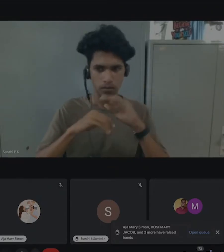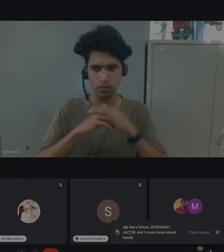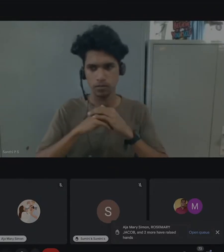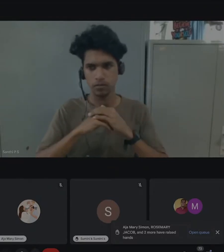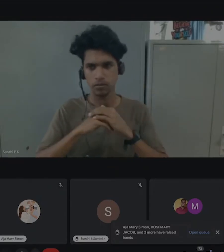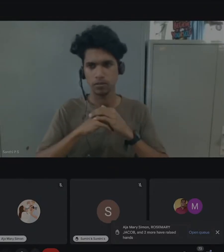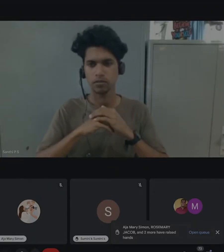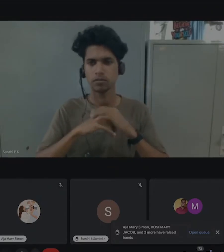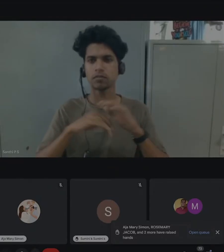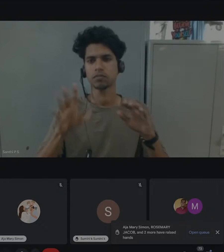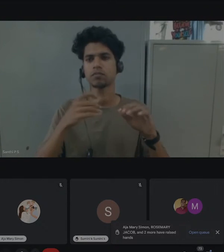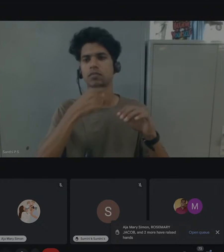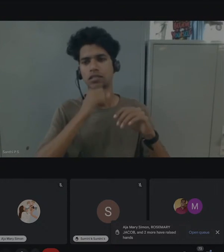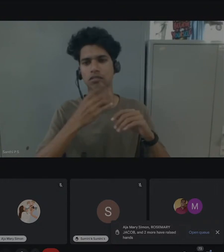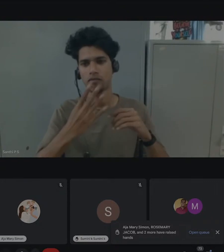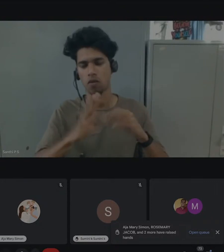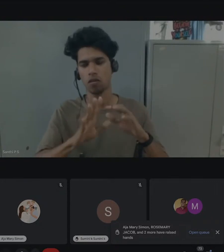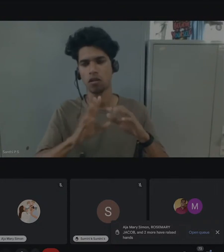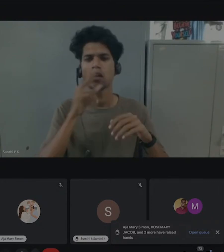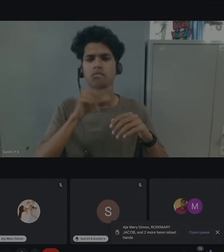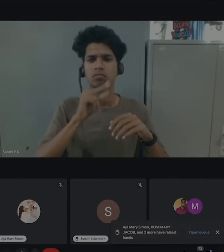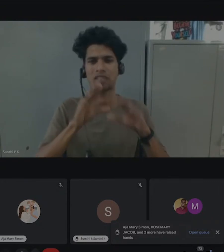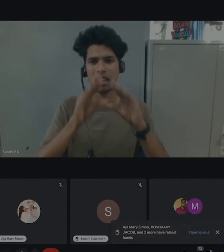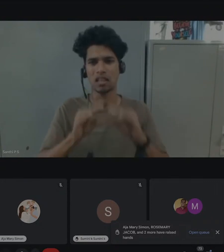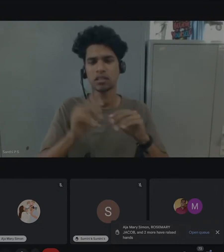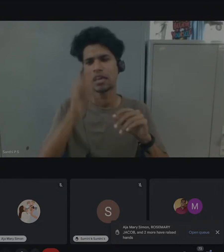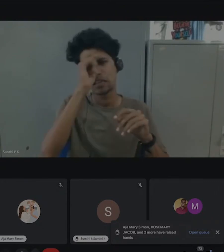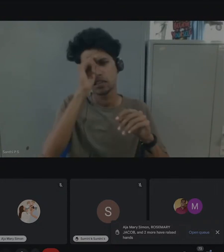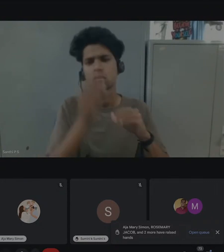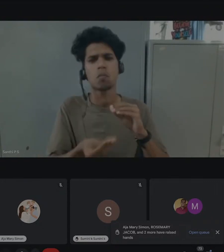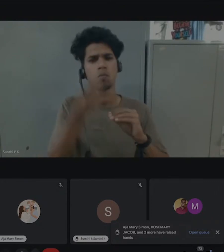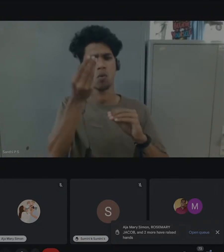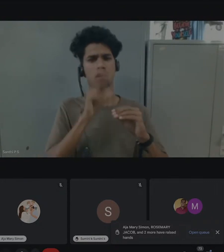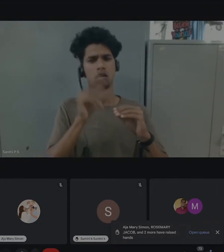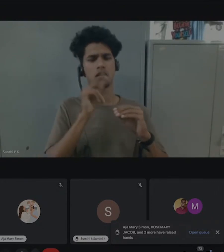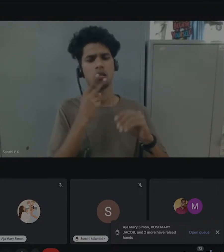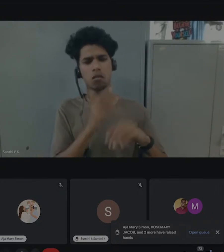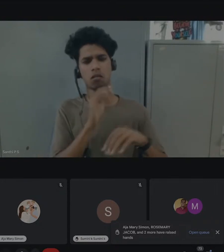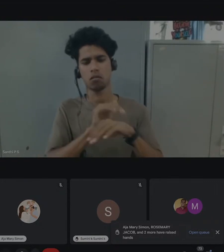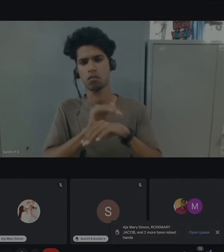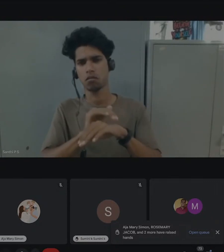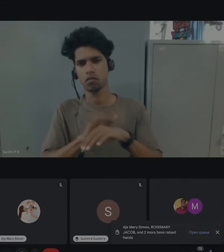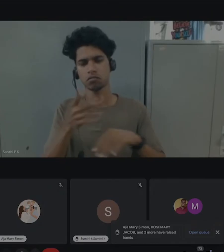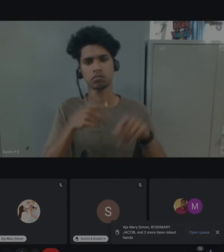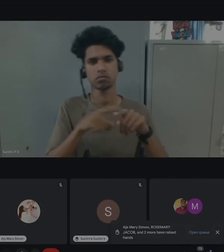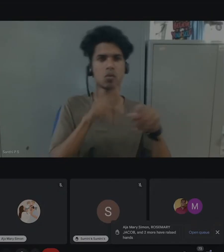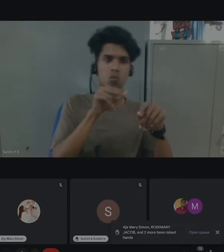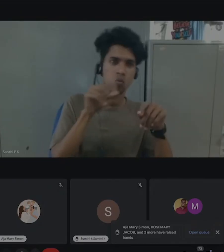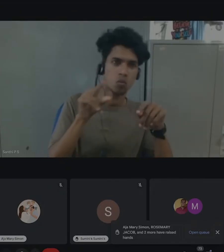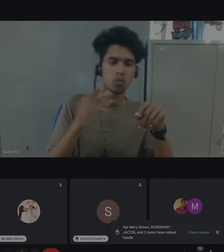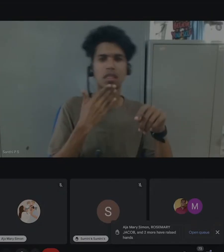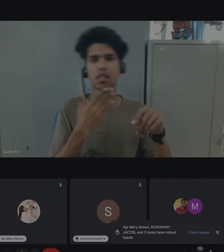3 4.5 വയസ്സാവുന്നു, സംസാരം കുറവാണ്, ഇംഗ്ലീഷ് വേർഡ്സ് ആണ് കൂടുതലും പറയുന്നത്. എക്സാമ്പിൾസ് നോ, നോ, താങ്ക് യു